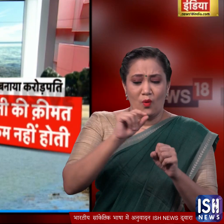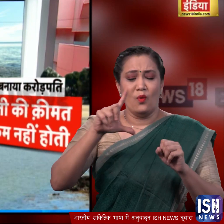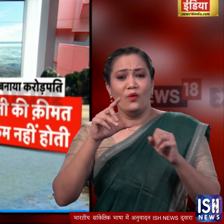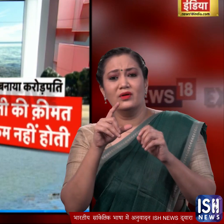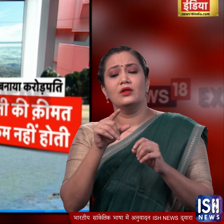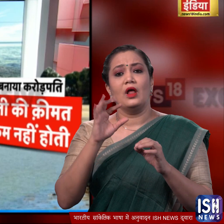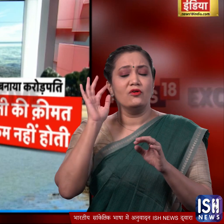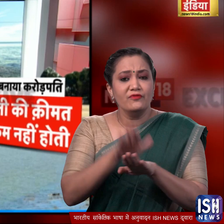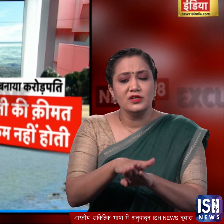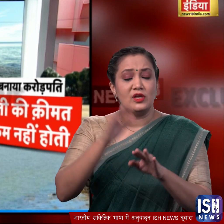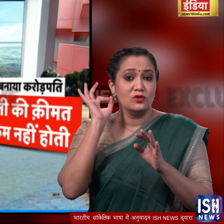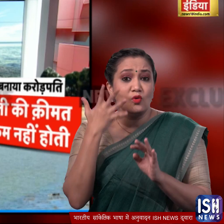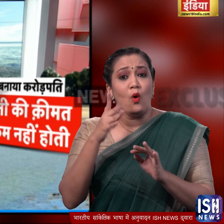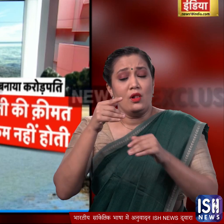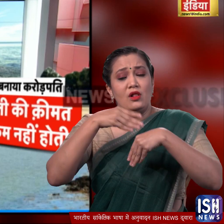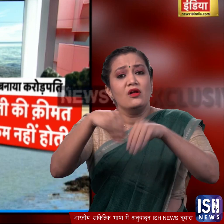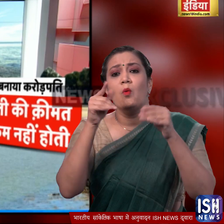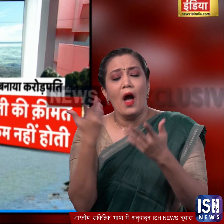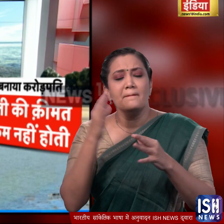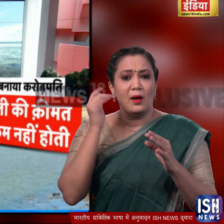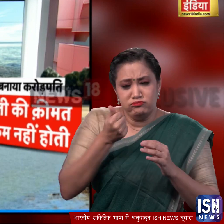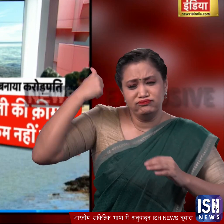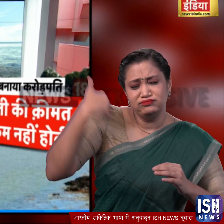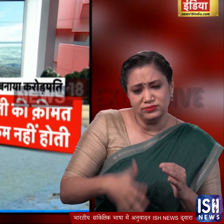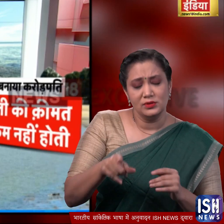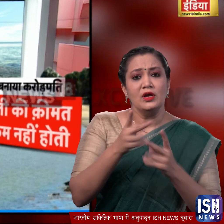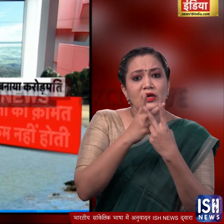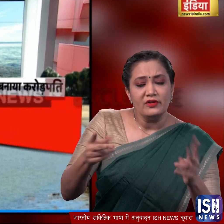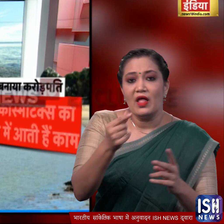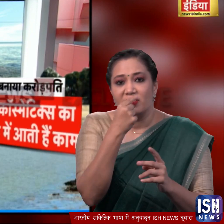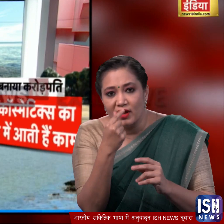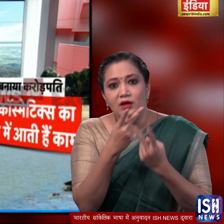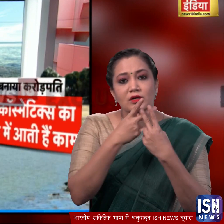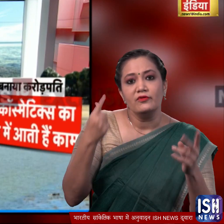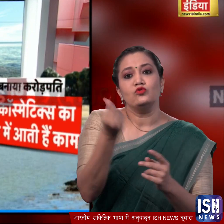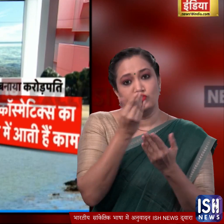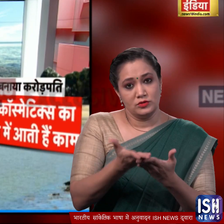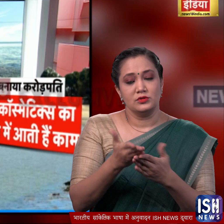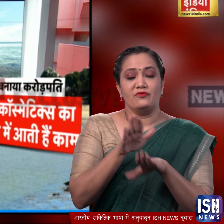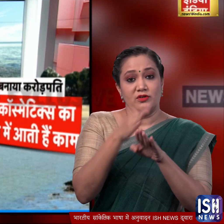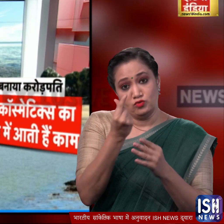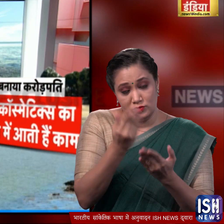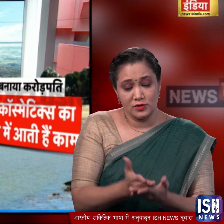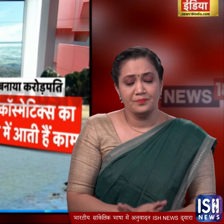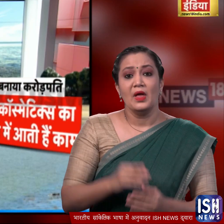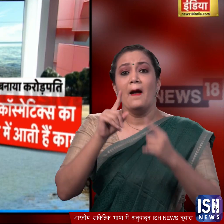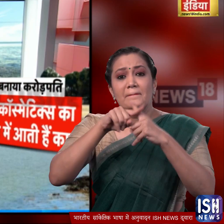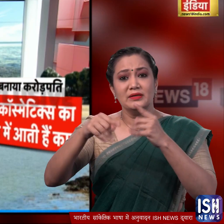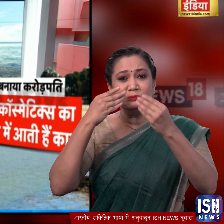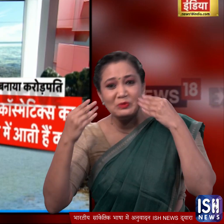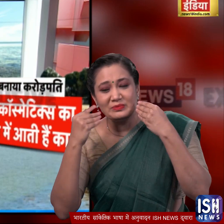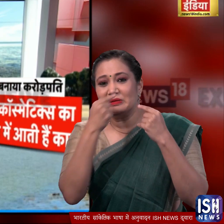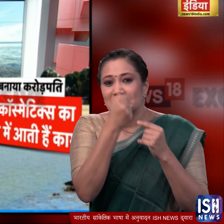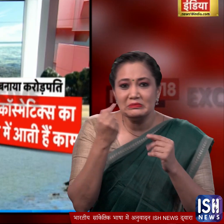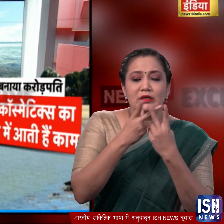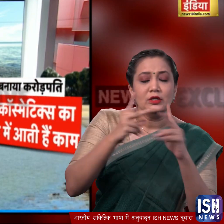भी कहा जाता है, क्योंकि इसकी कीमत सोने से कम नहीं होती। ऐसा इसलिए क्योंकि ये कई तरह की दवाओं को बनाने में काम आती है। यही नहीं, कॉस्मेटिक्स